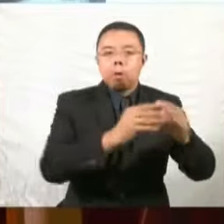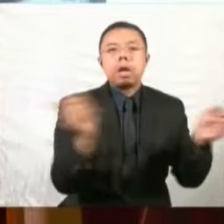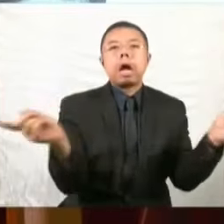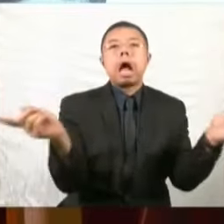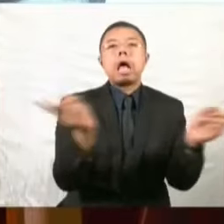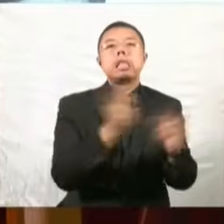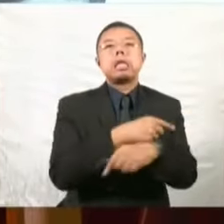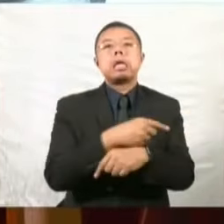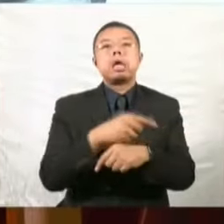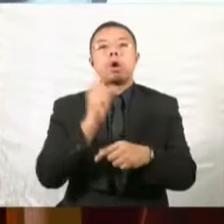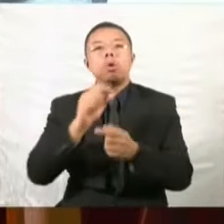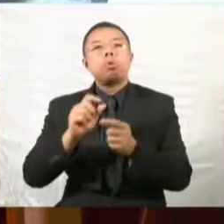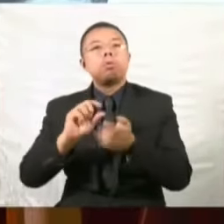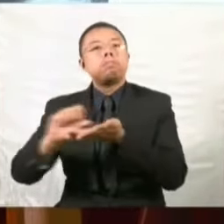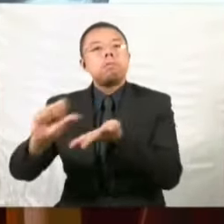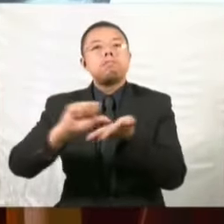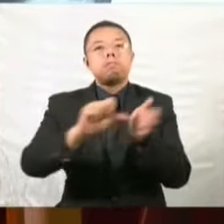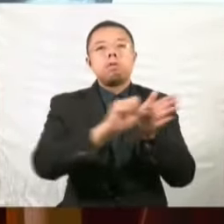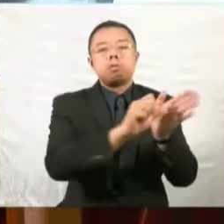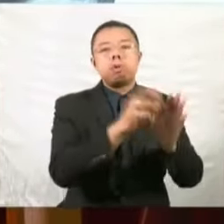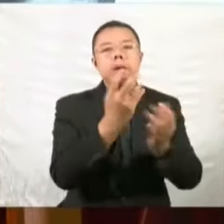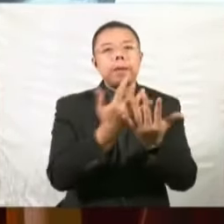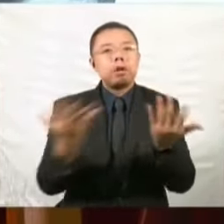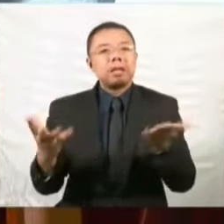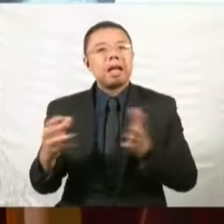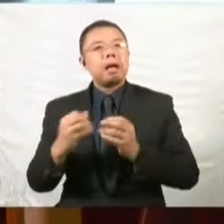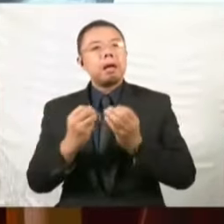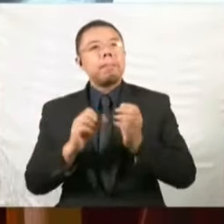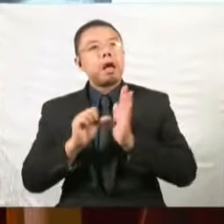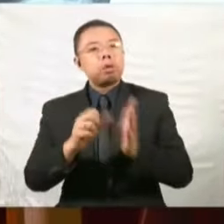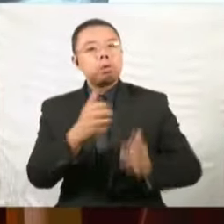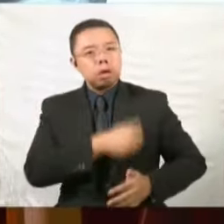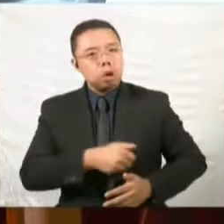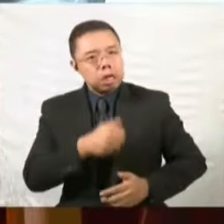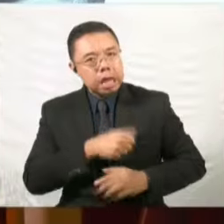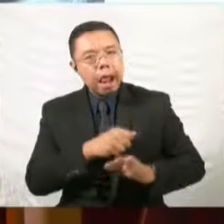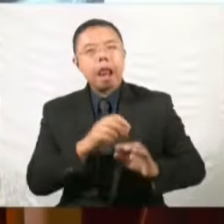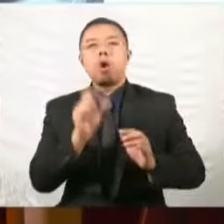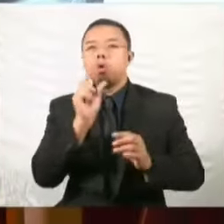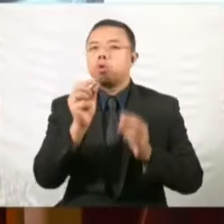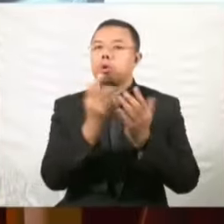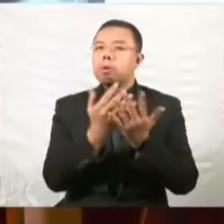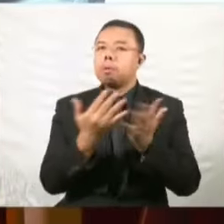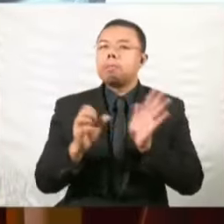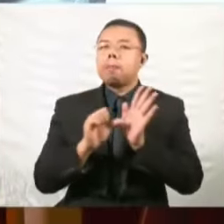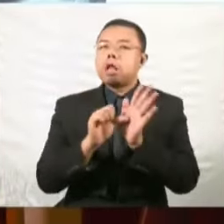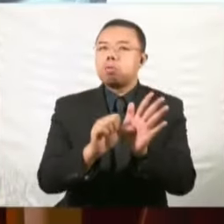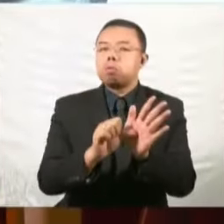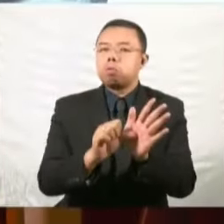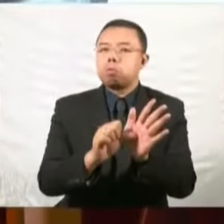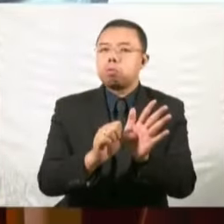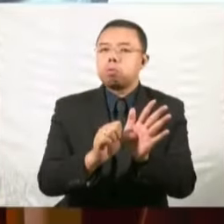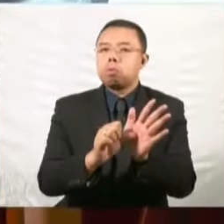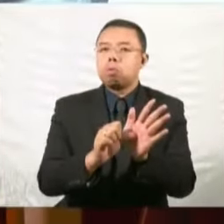kami geser untuk kemanusiaan untuk Bansos untuk hajat hiup dan lain sebag